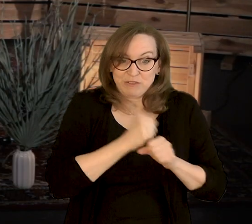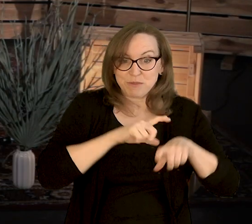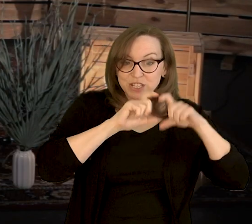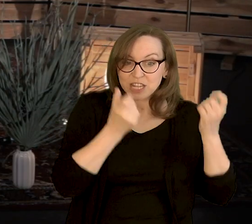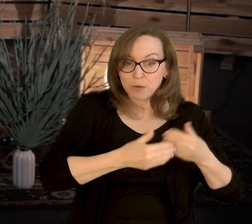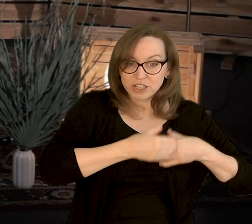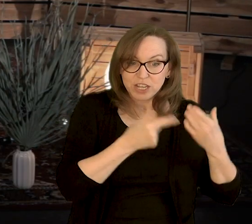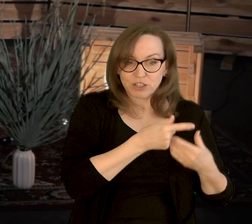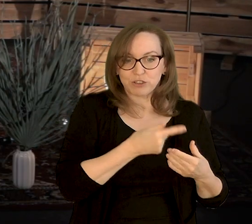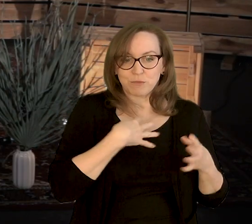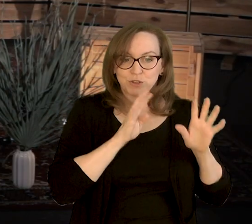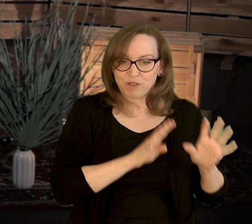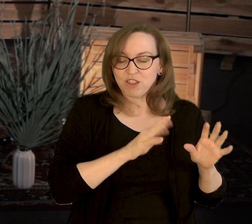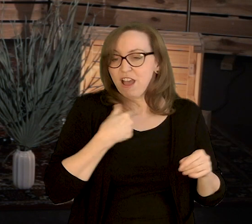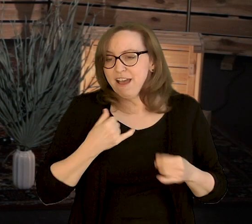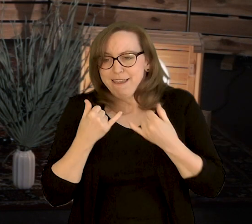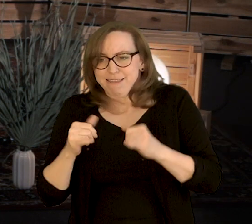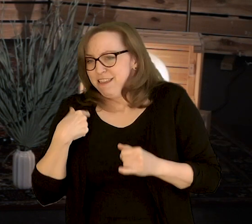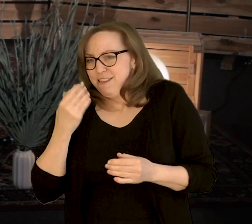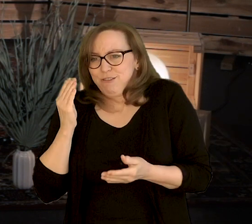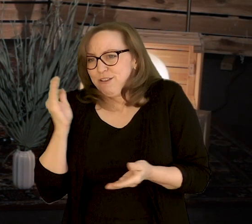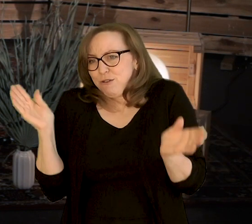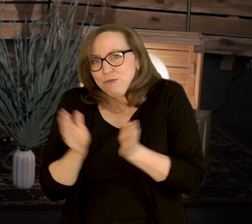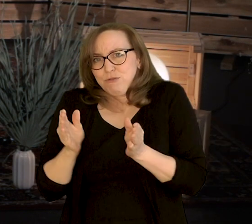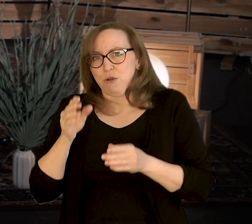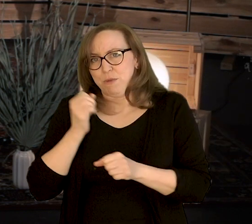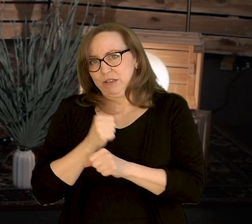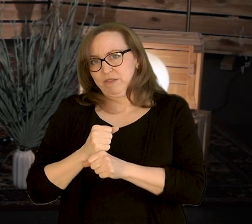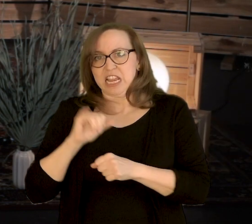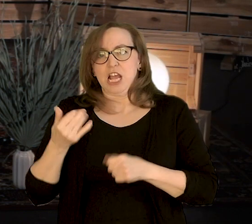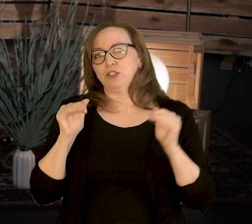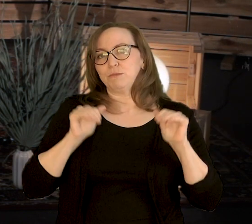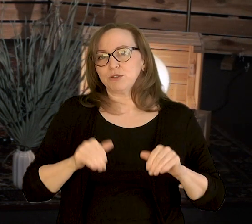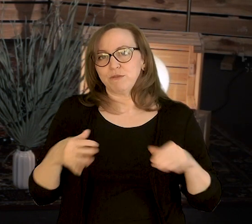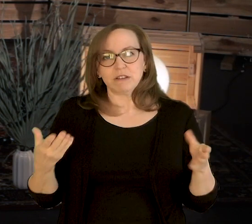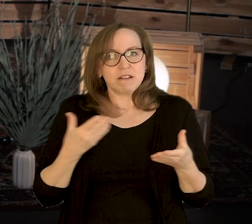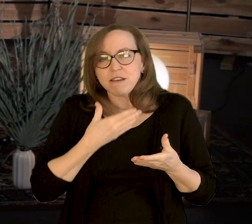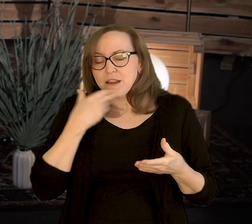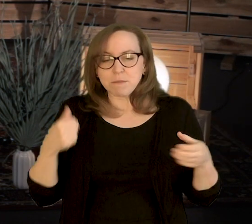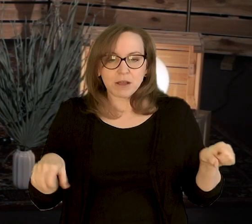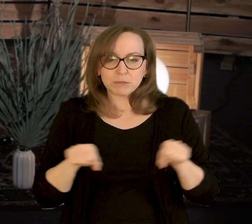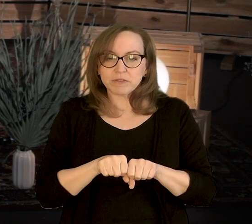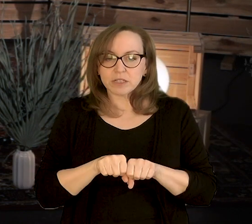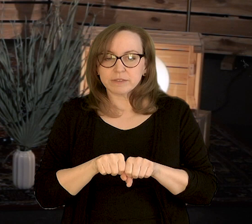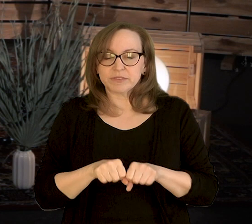wówczas właściciel winnicy im odpowiedział. Przecież was nie